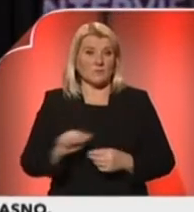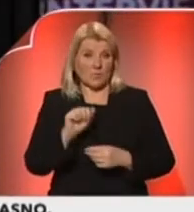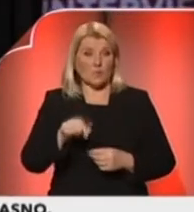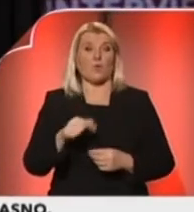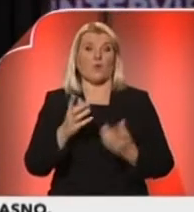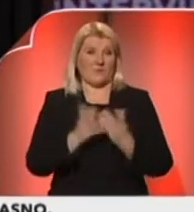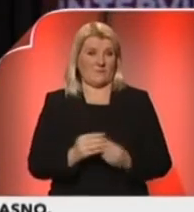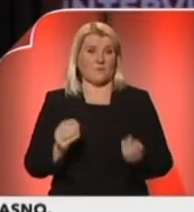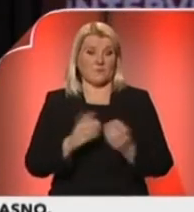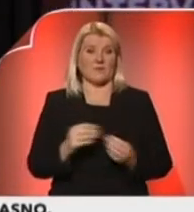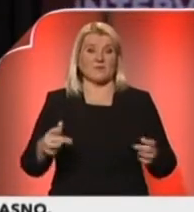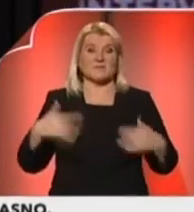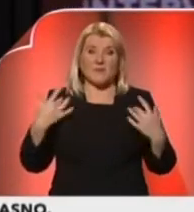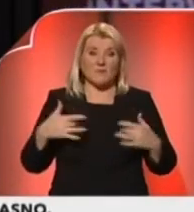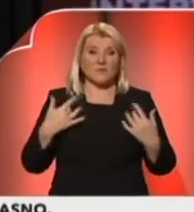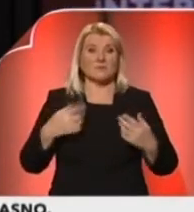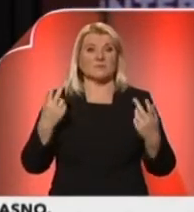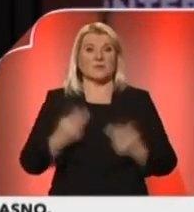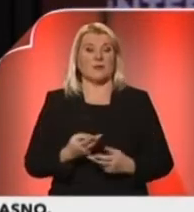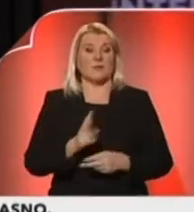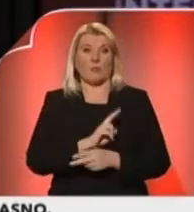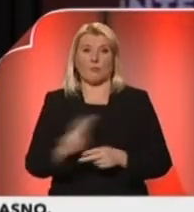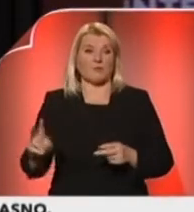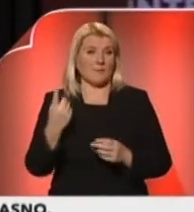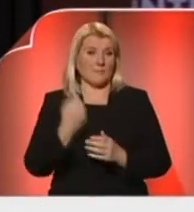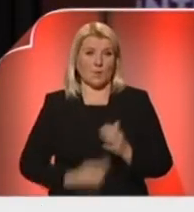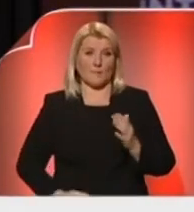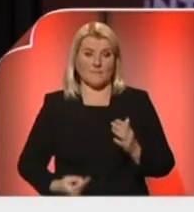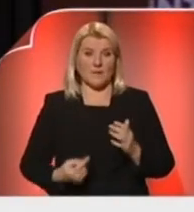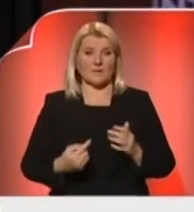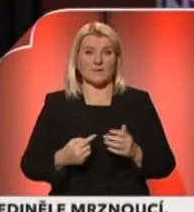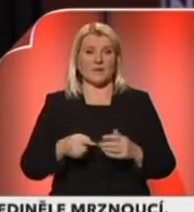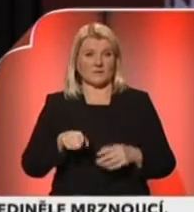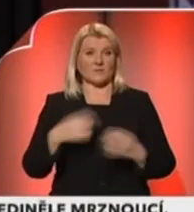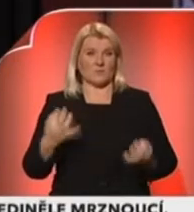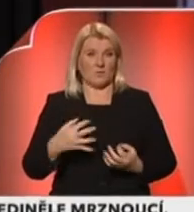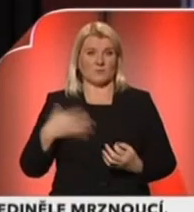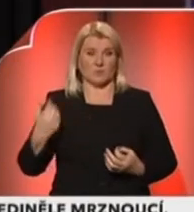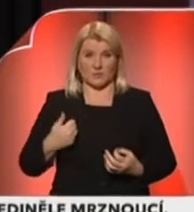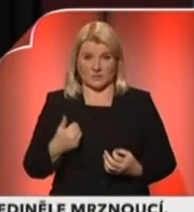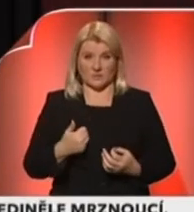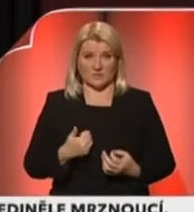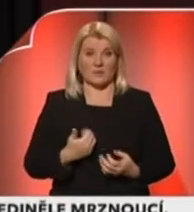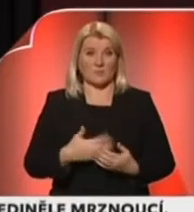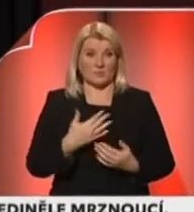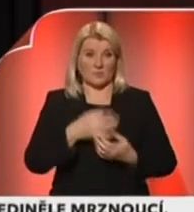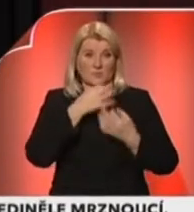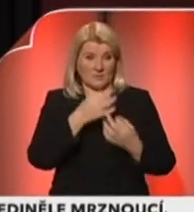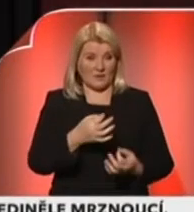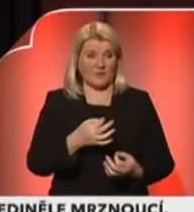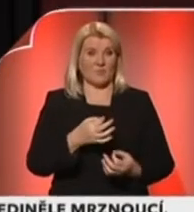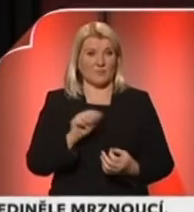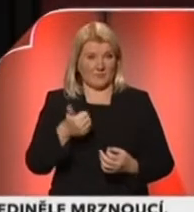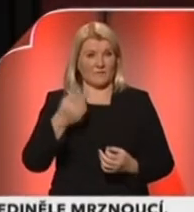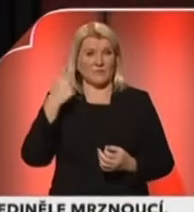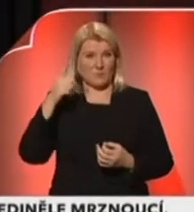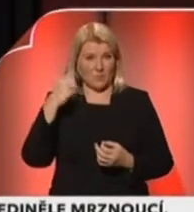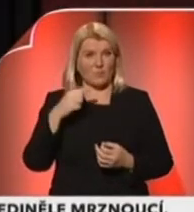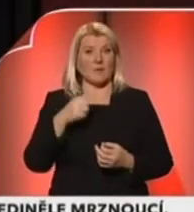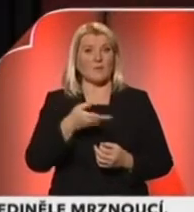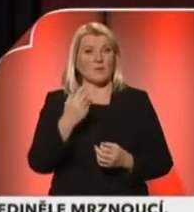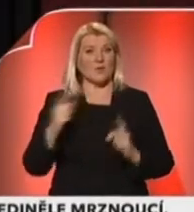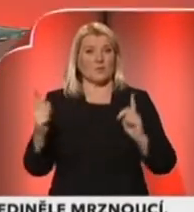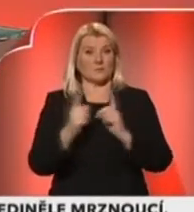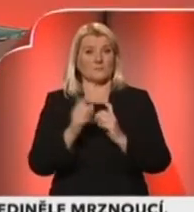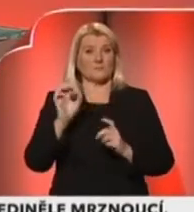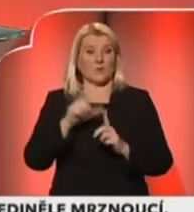mluvila o zdravotnictví jako o absolutním propadáku, a to z pohledu hospodaření. Bylo tedy zdravotnictví kamenem úrazu při jednání s